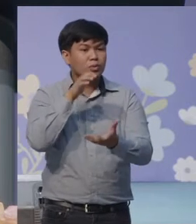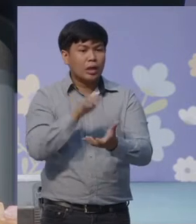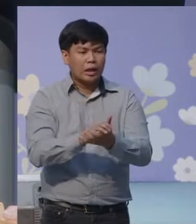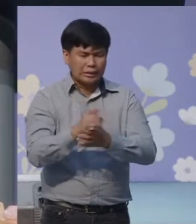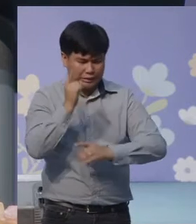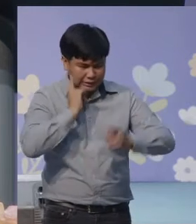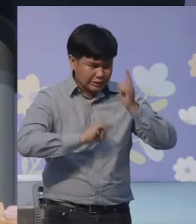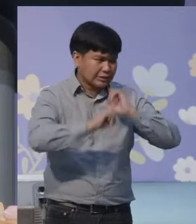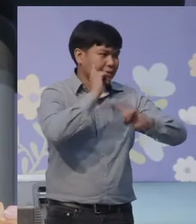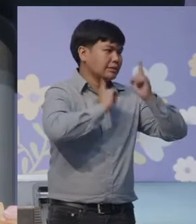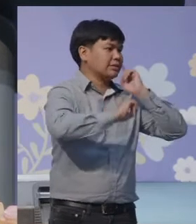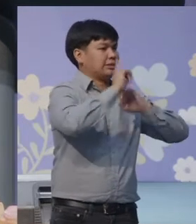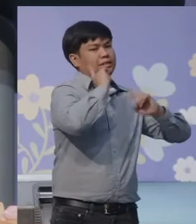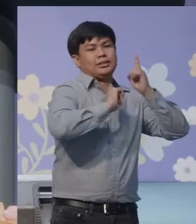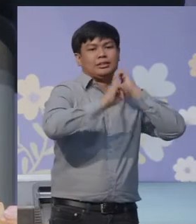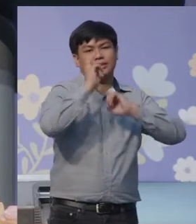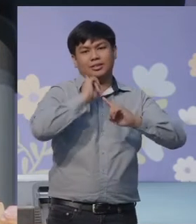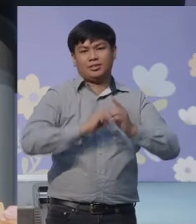nag-iiyak.